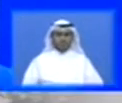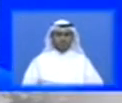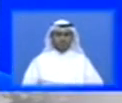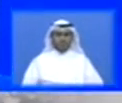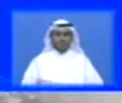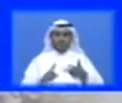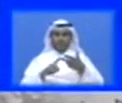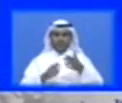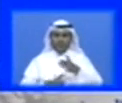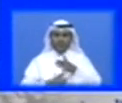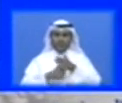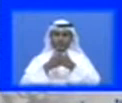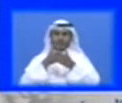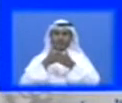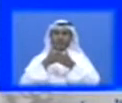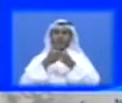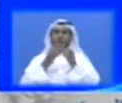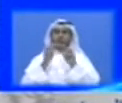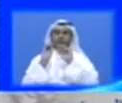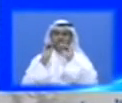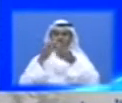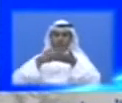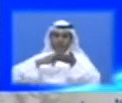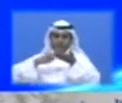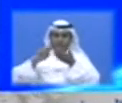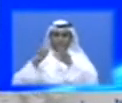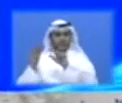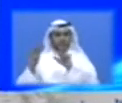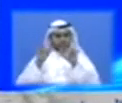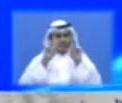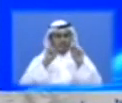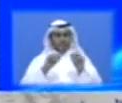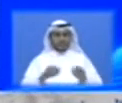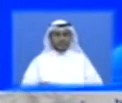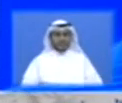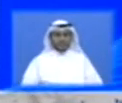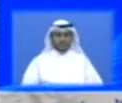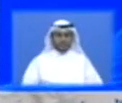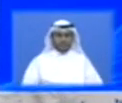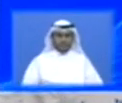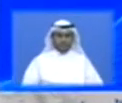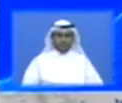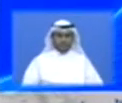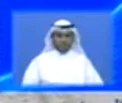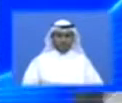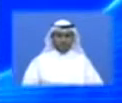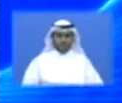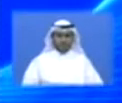كما بعث سمو الشيخ جابر المبارك الحمد الصباح رئيس مجلس الوزراء حفظه الله ببرقية تهنئة مماثلة.